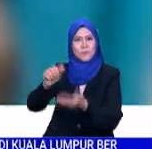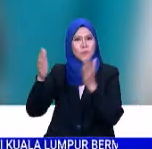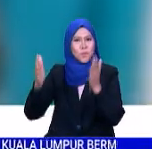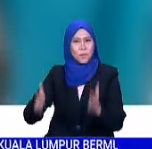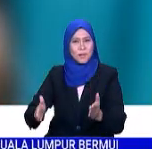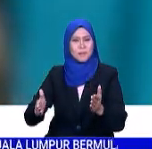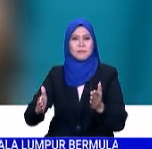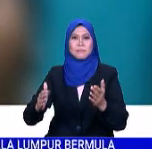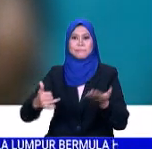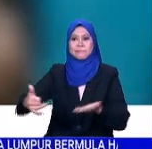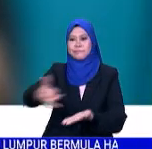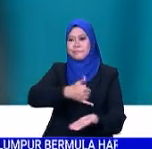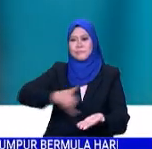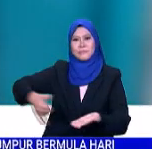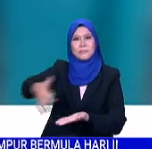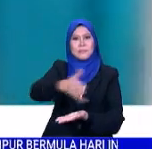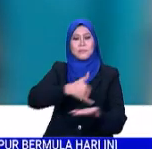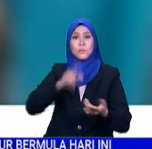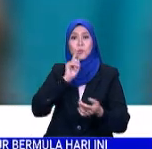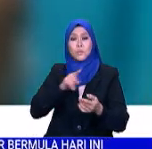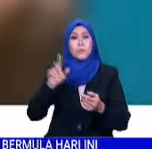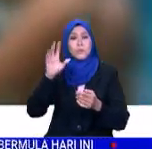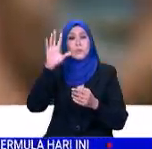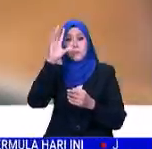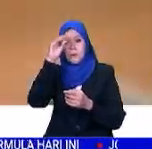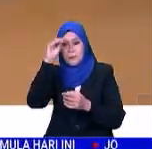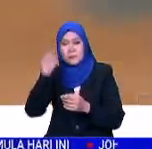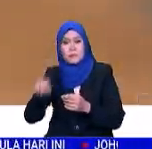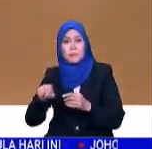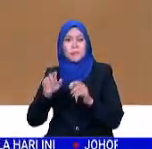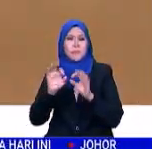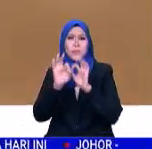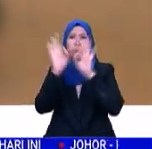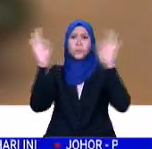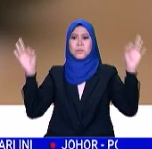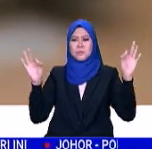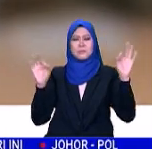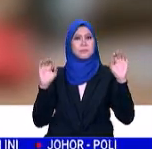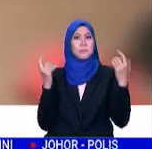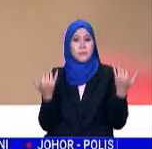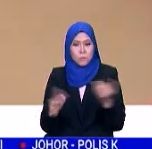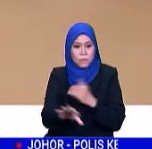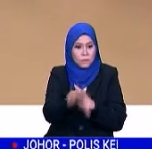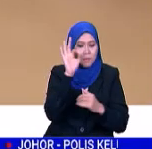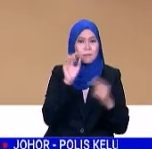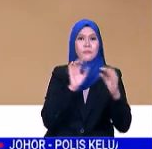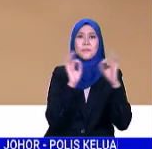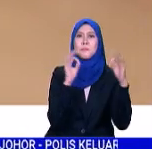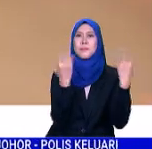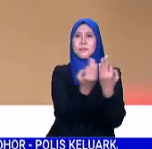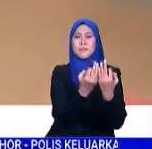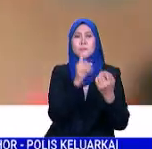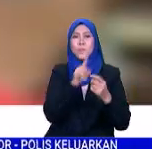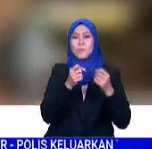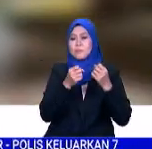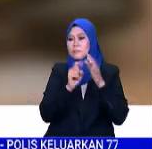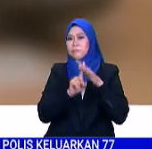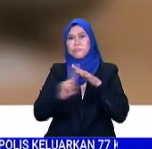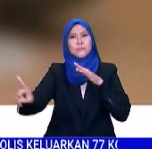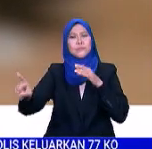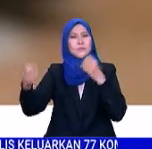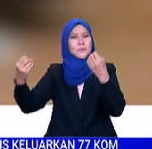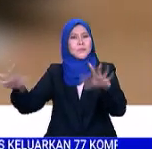gelandangan seorang lelaki yang sudah lama dicari keluarganya dijumpai kumpulan ini. Menghilangkan diri secara tiba-tiba beberapa tahun